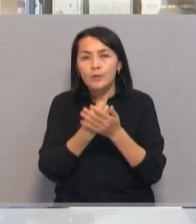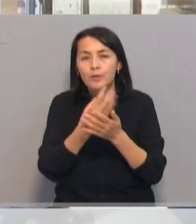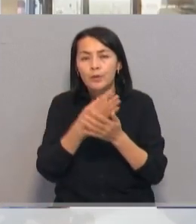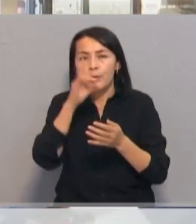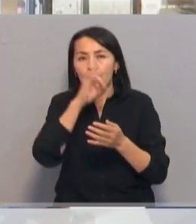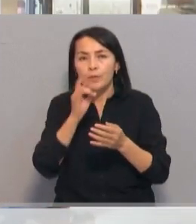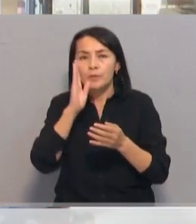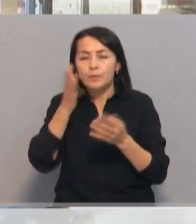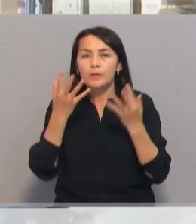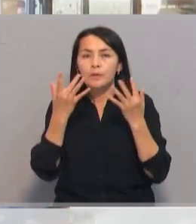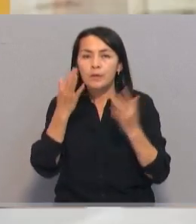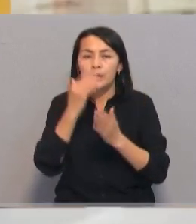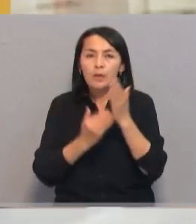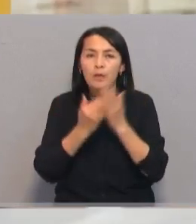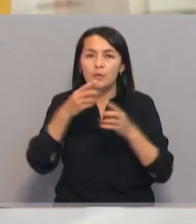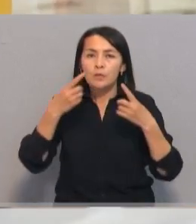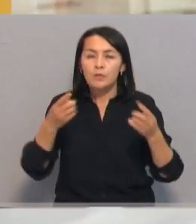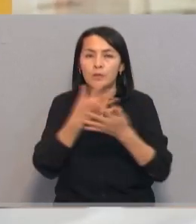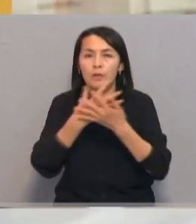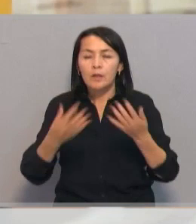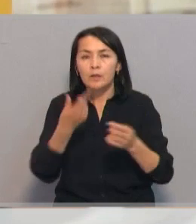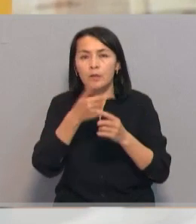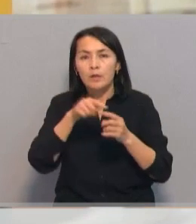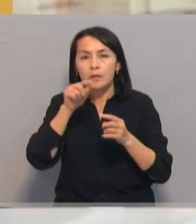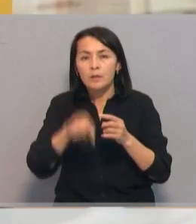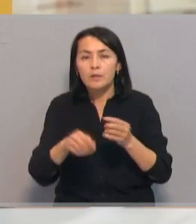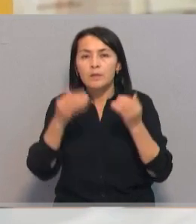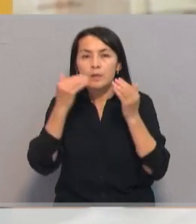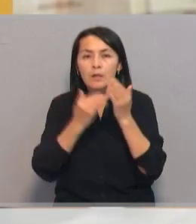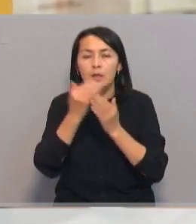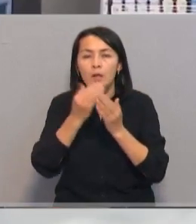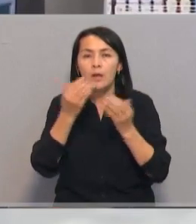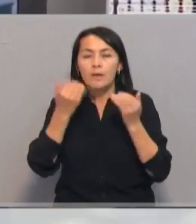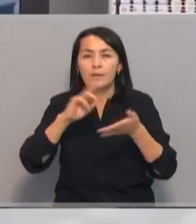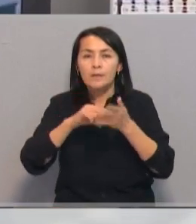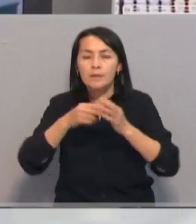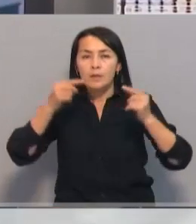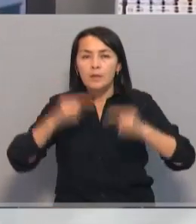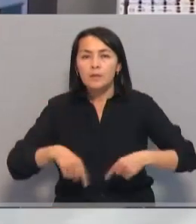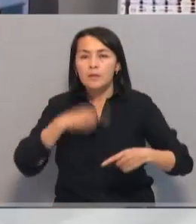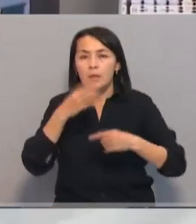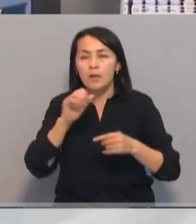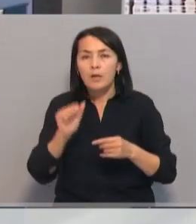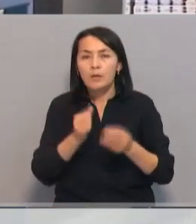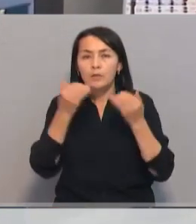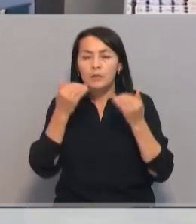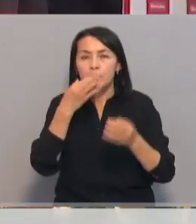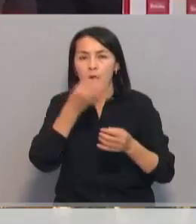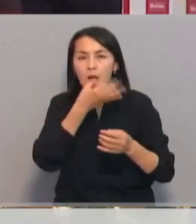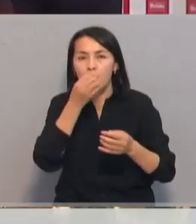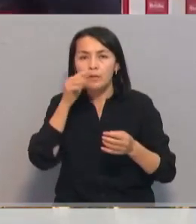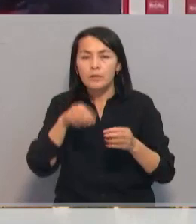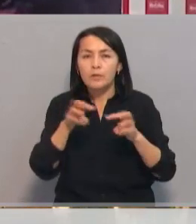топлива будет некоторый рост цен на другие товары. Но это лишь незначительный рост в пределах плановой инфляции, заверил Акчулаков. Стоит отметить,